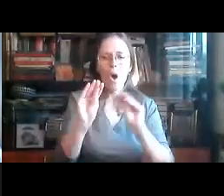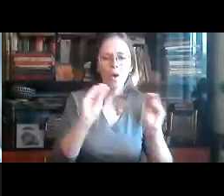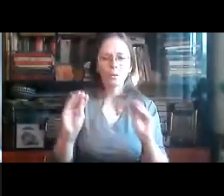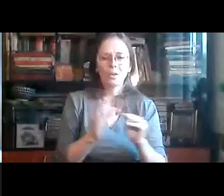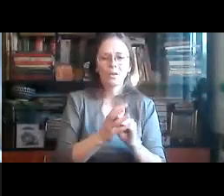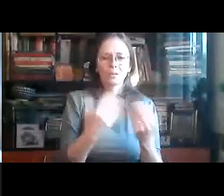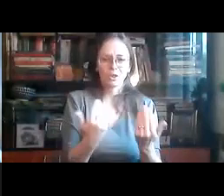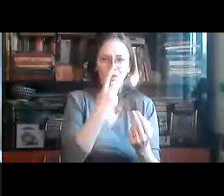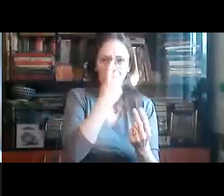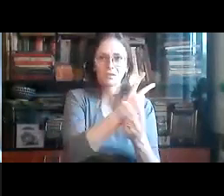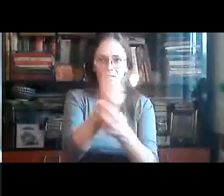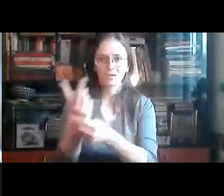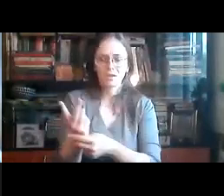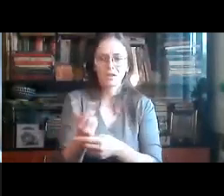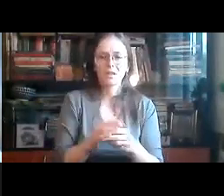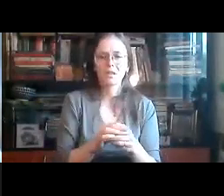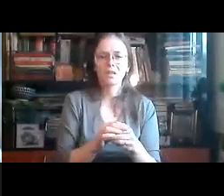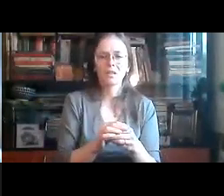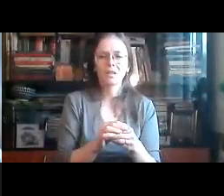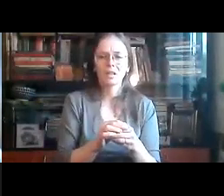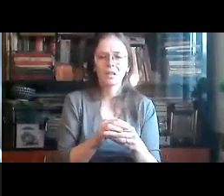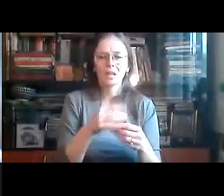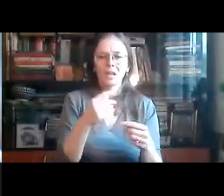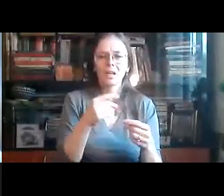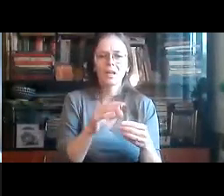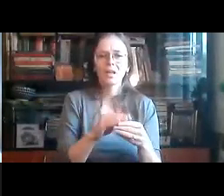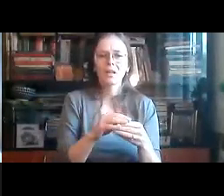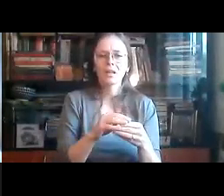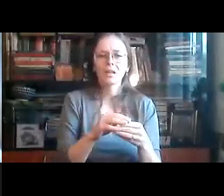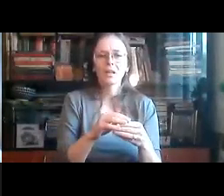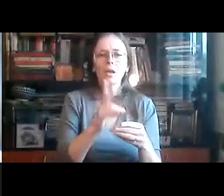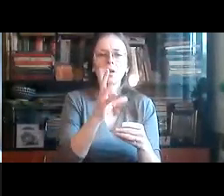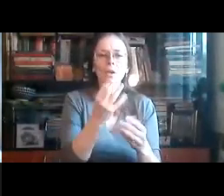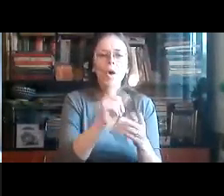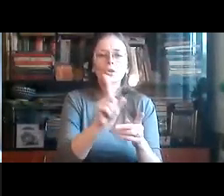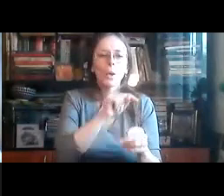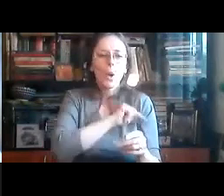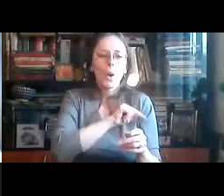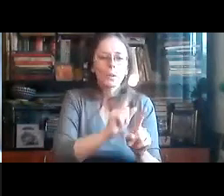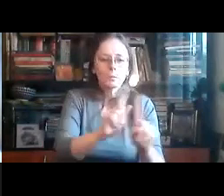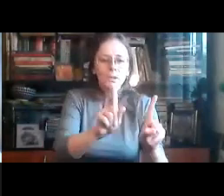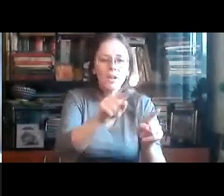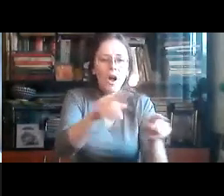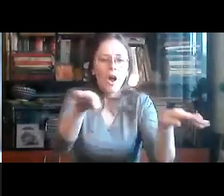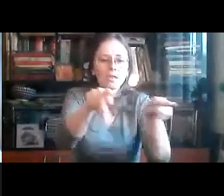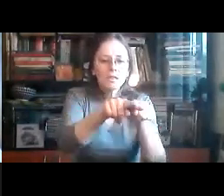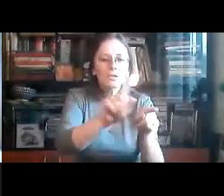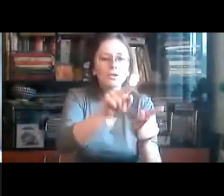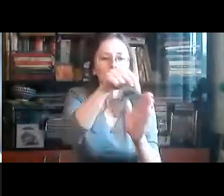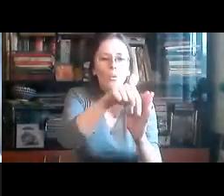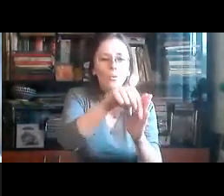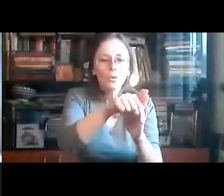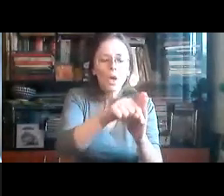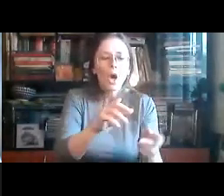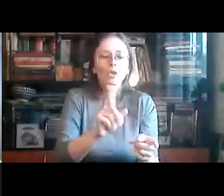Одно из их основных качеств — это опять вот такие равенства, о котором я говорила. Зритель получается там таким сотворцом. Как